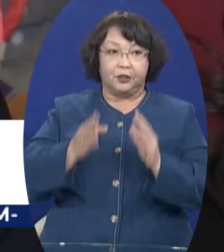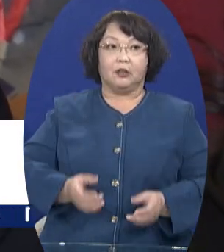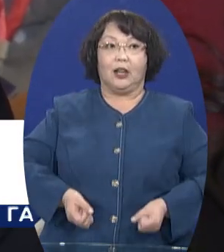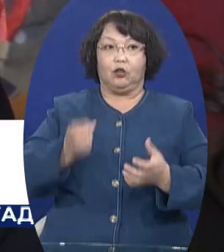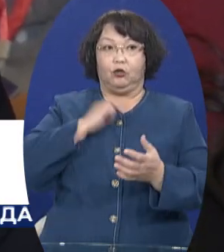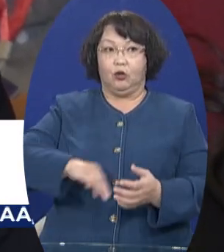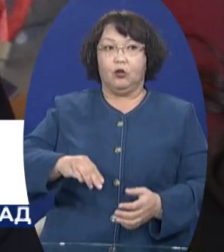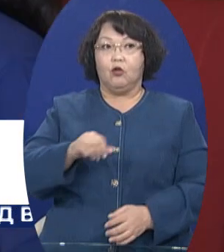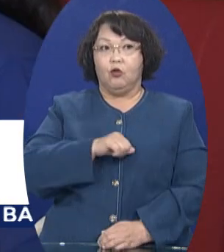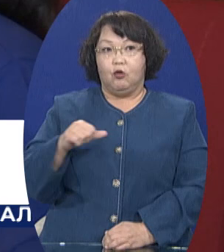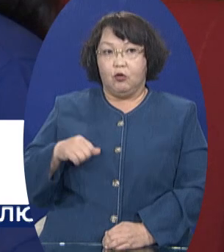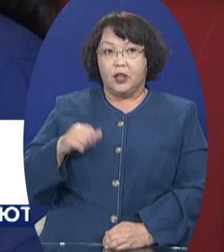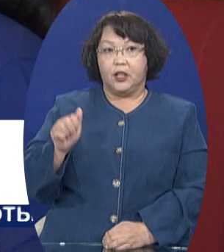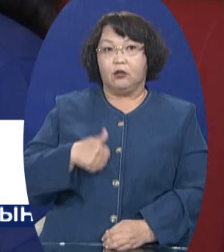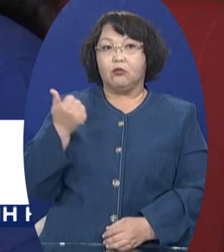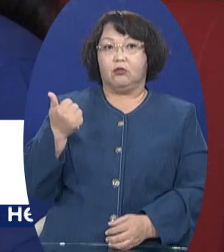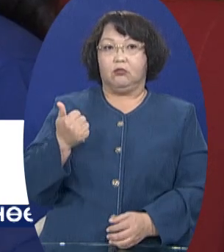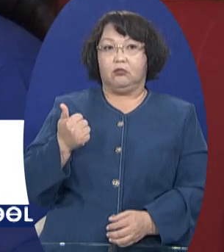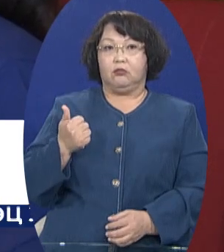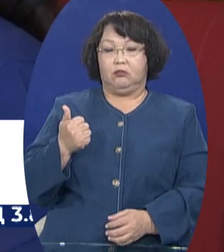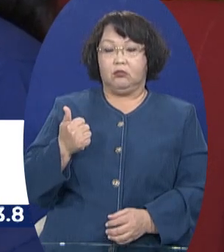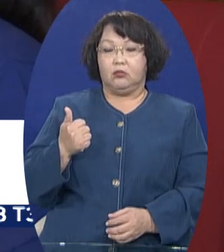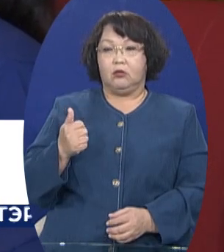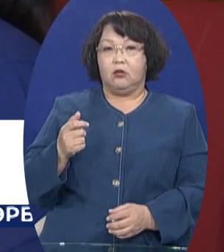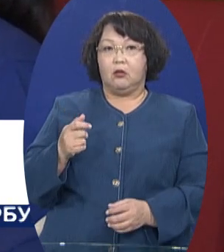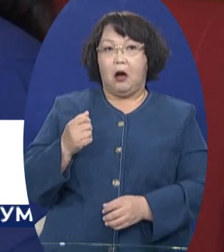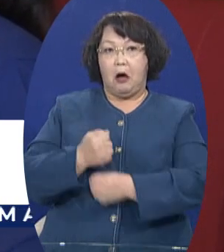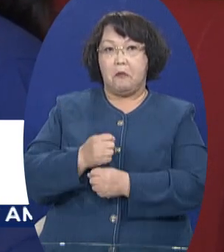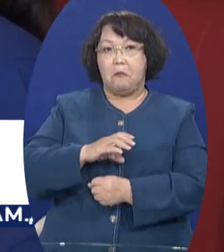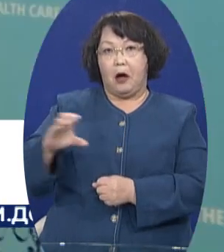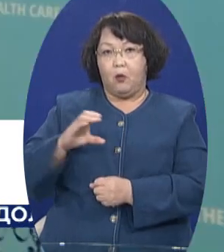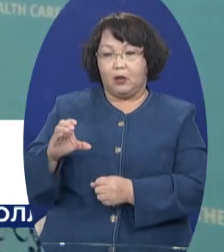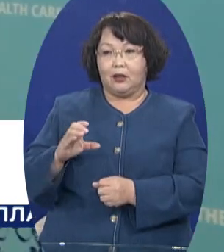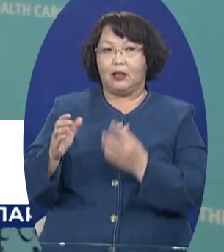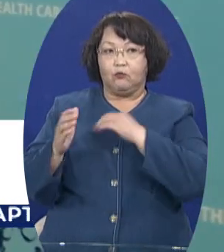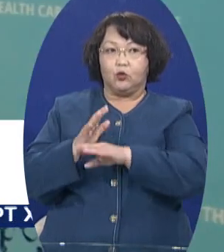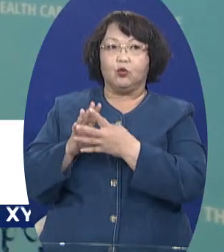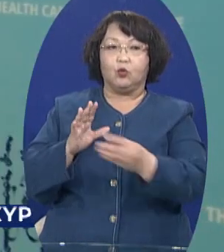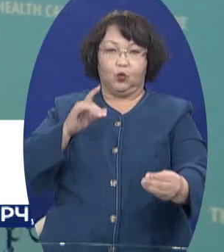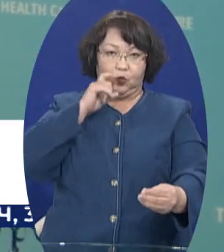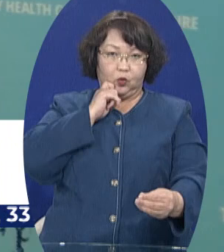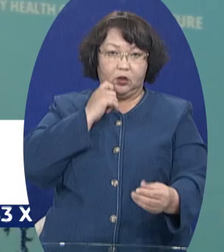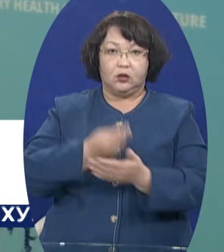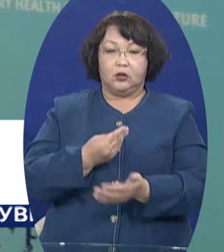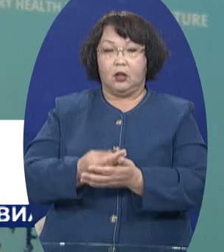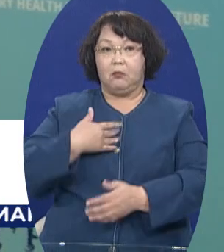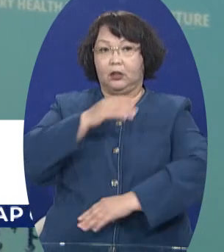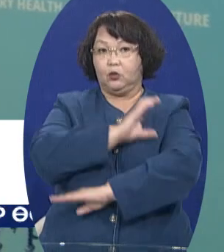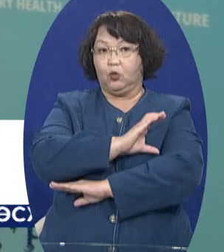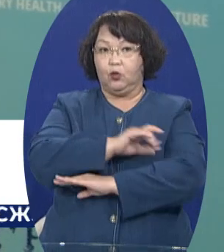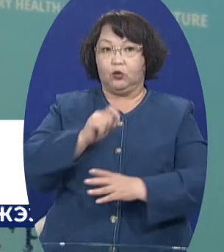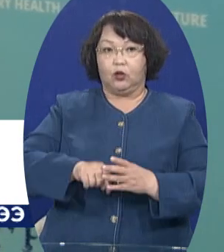өөрсдийн оролцооны байгууллагаар дамжуулан нөлөөлөх зорилготой байгаагаа хүүхдүүд ярьлаа. За маань сургууль төр ийм асуудлууд толгож байгаа юм байна.